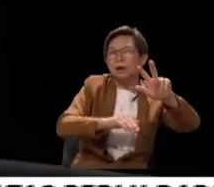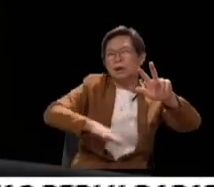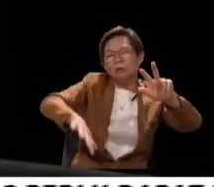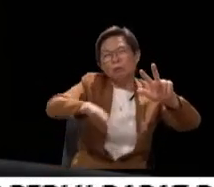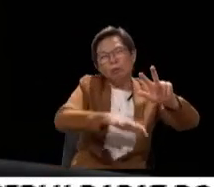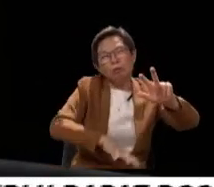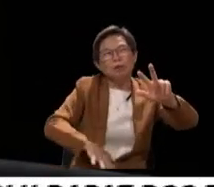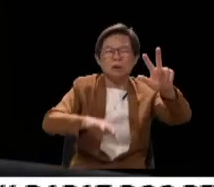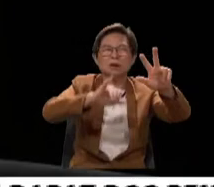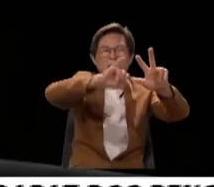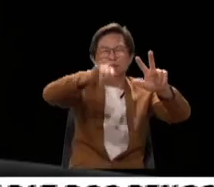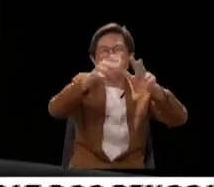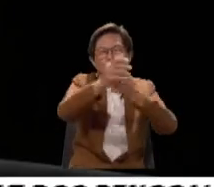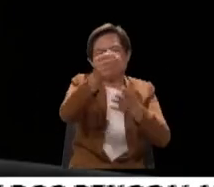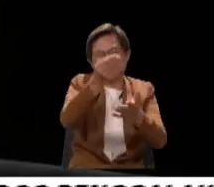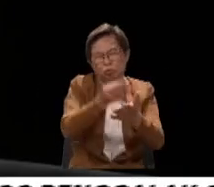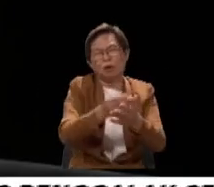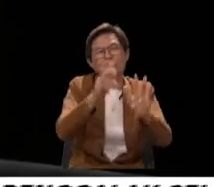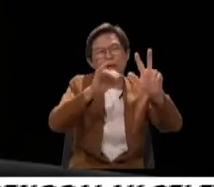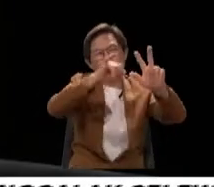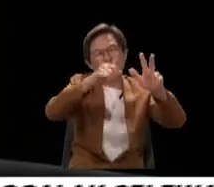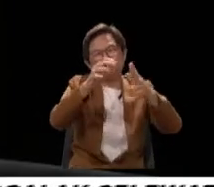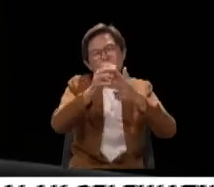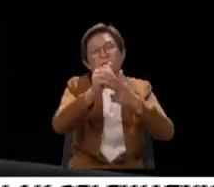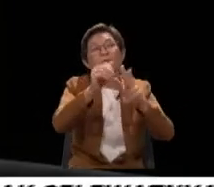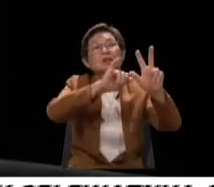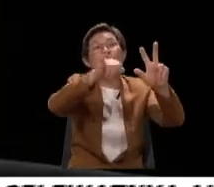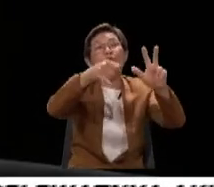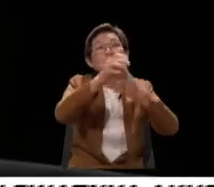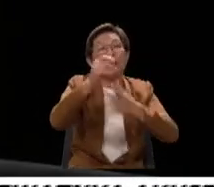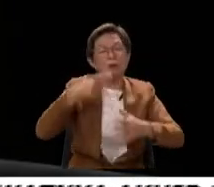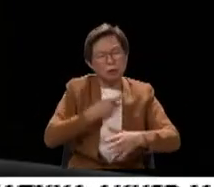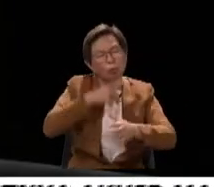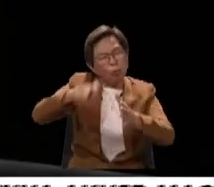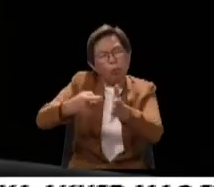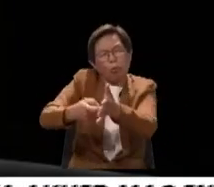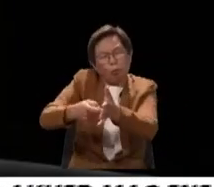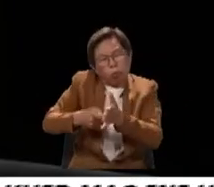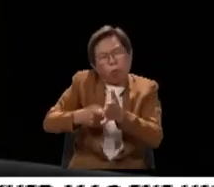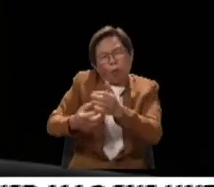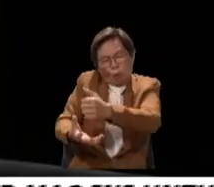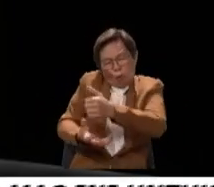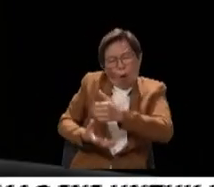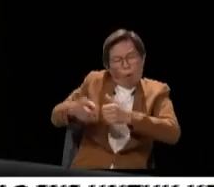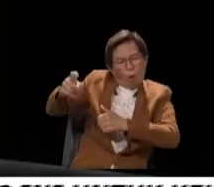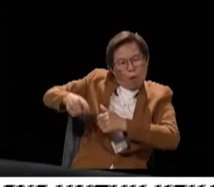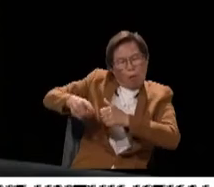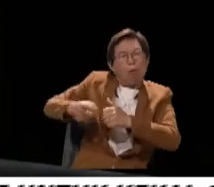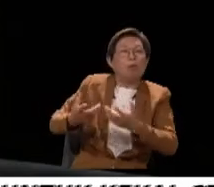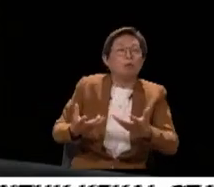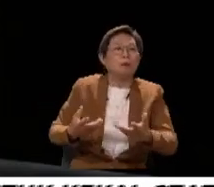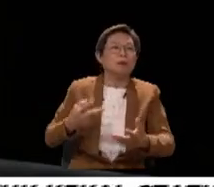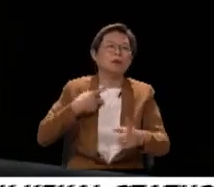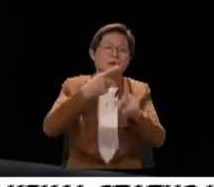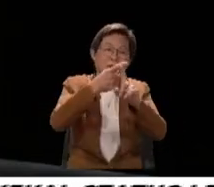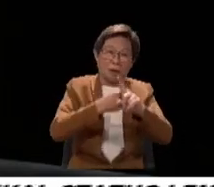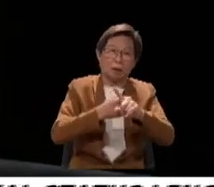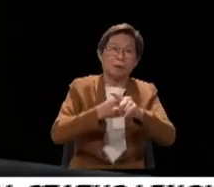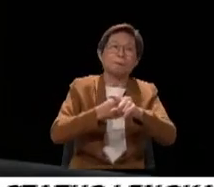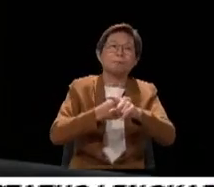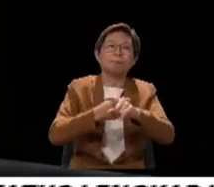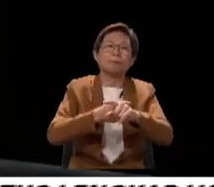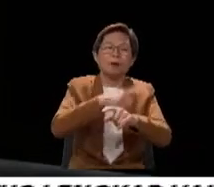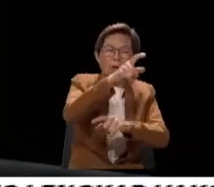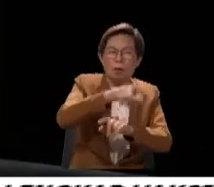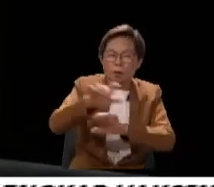36 37 juta yang kita perlukan jadi ini yang perlukan adalah kerana mereka dari P kecil sawit